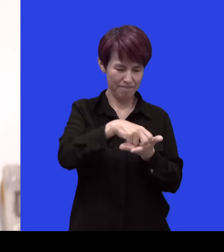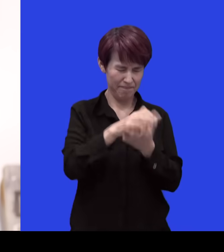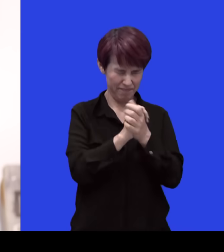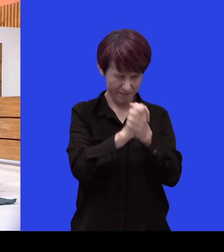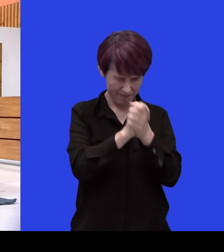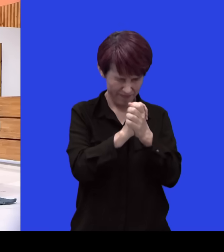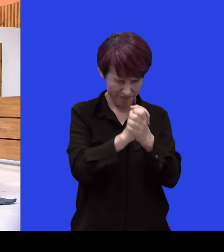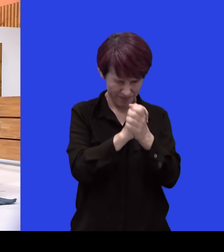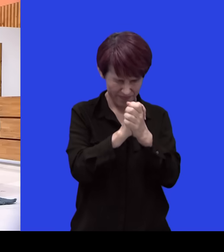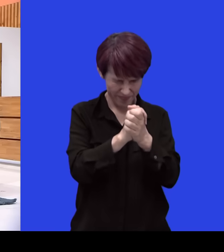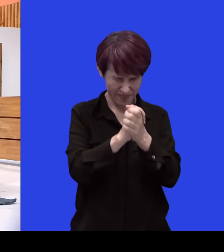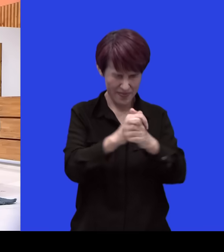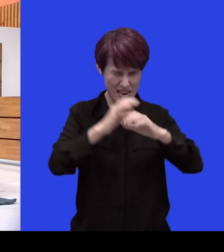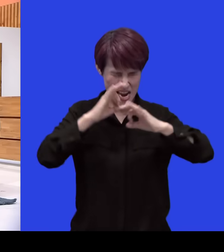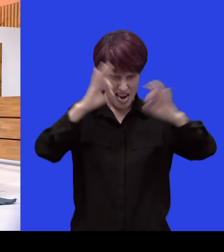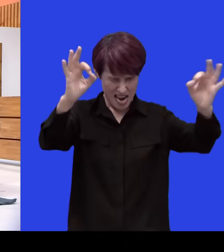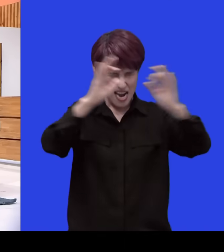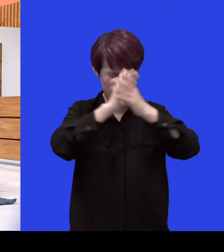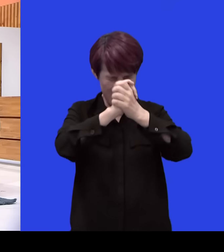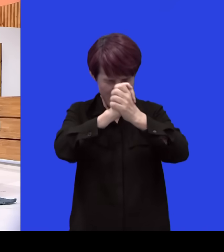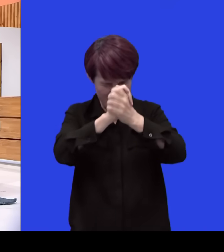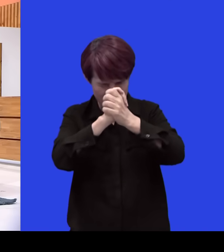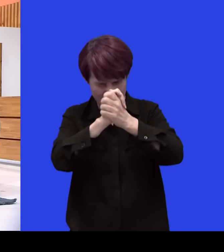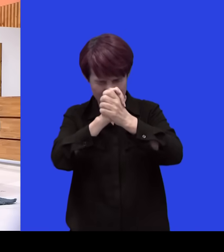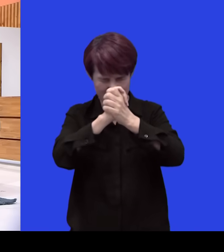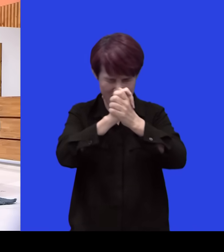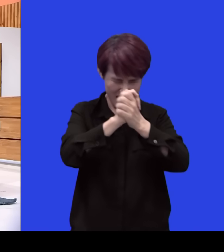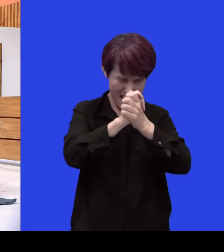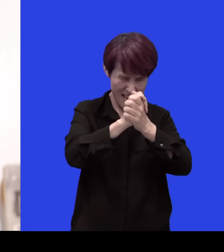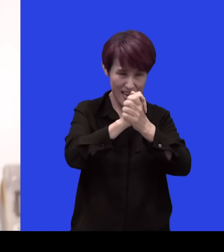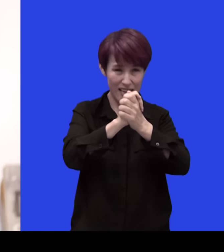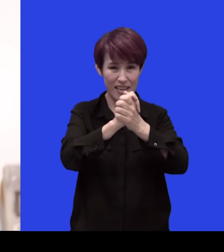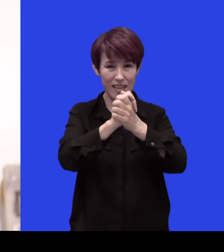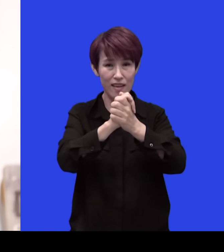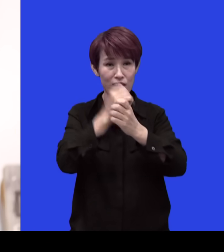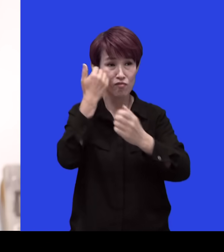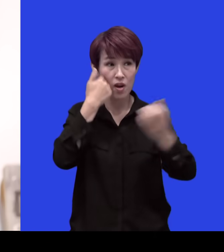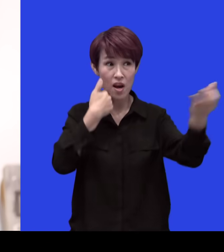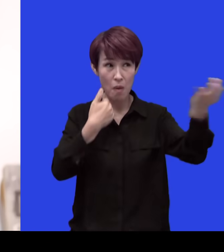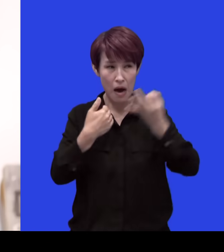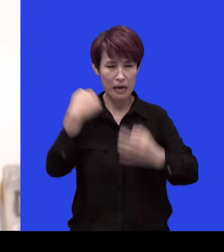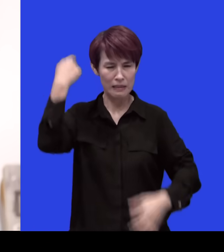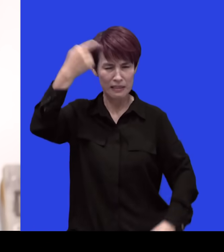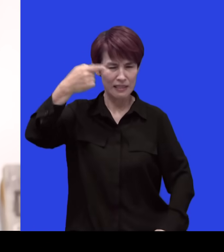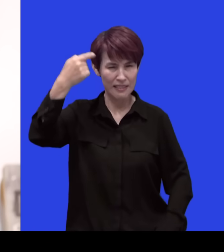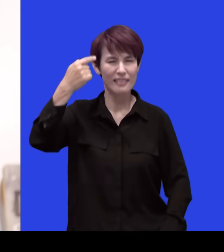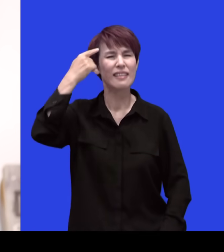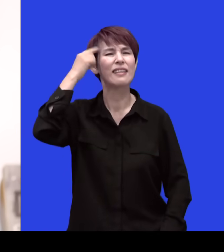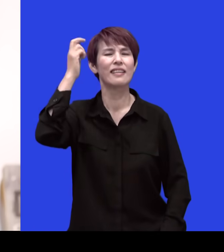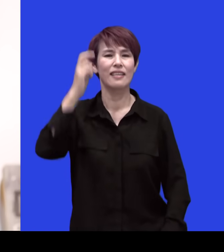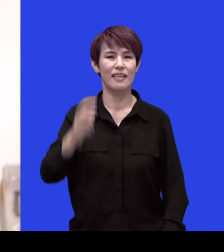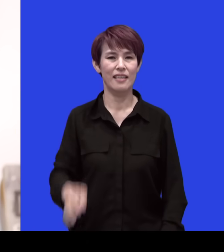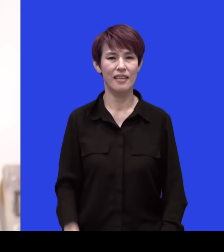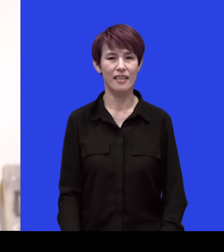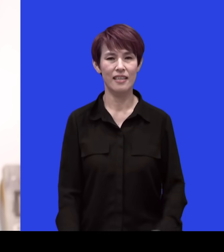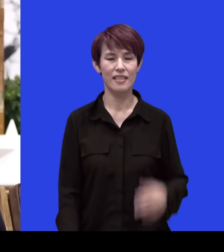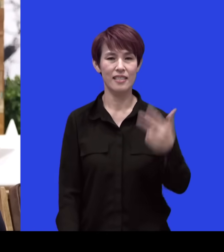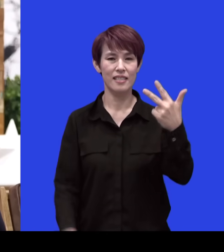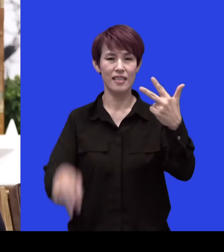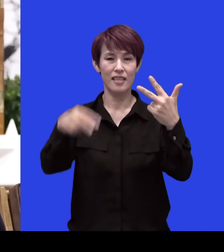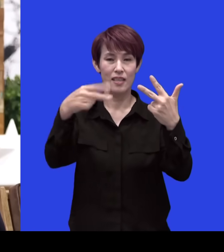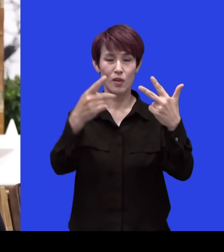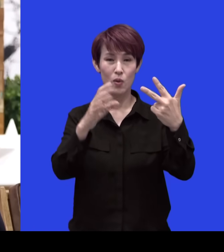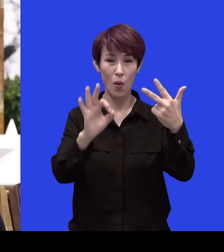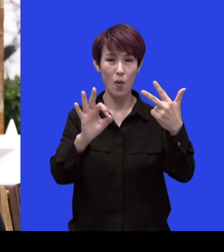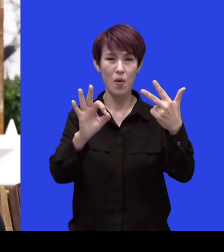사람 같잖아요. 예. 딴 사람들이 그럴 볼 수 때는. 있죠, 그럴 수 있죠. 그 7동 111호가 우리 이 사람들 7동 111호